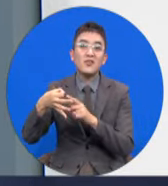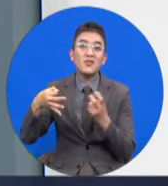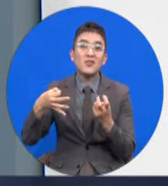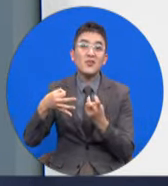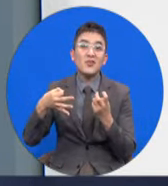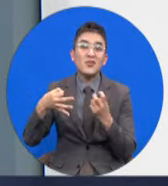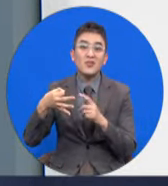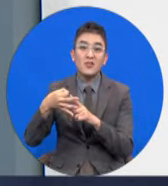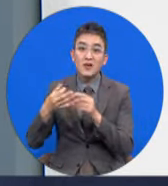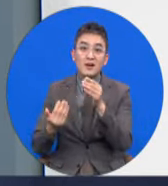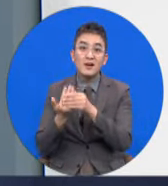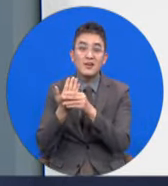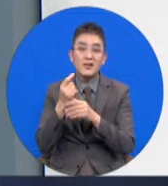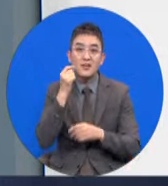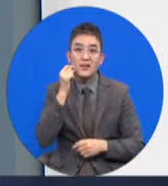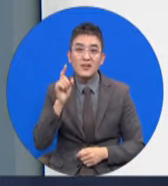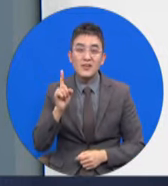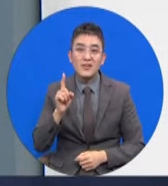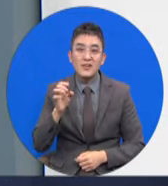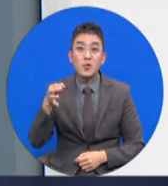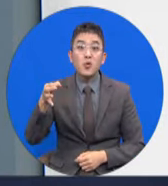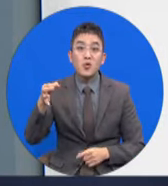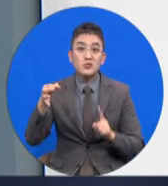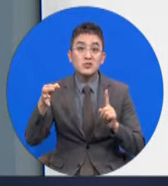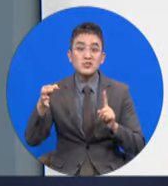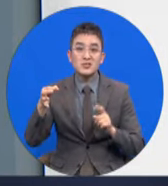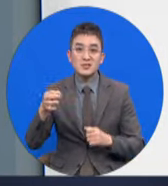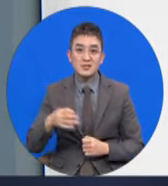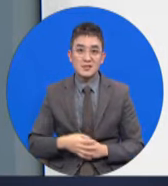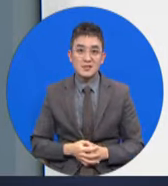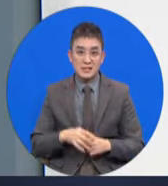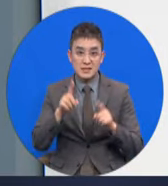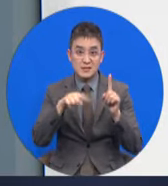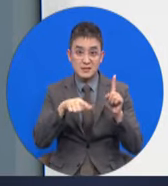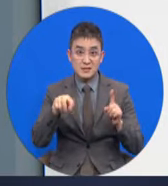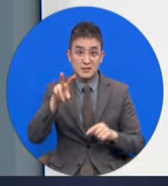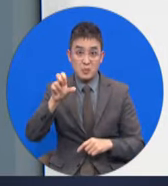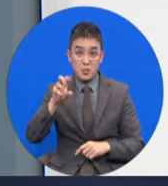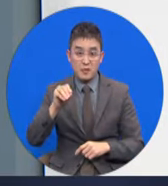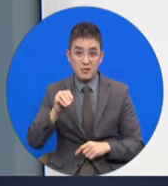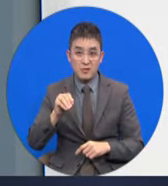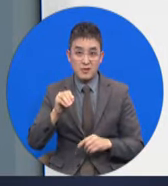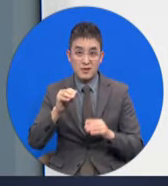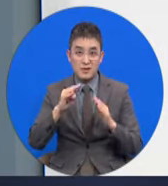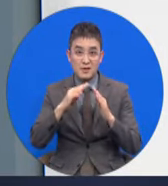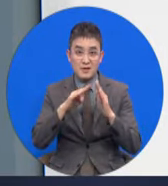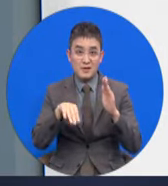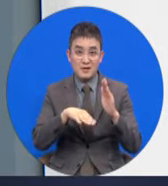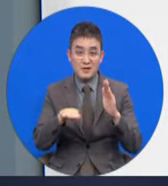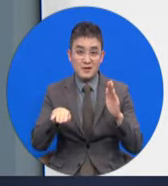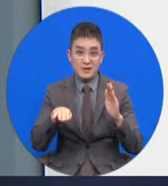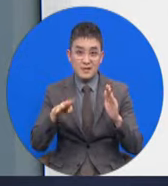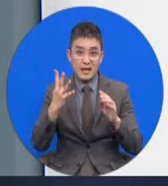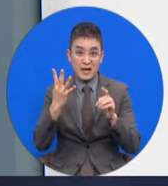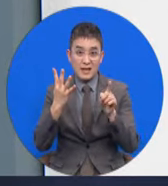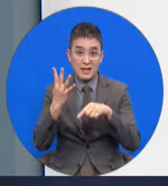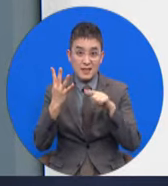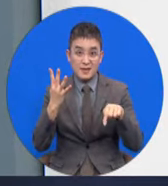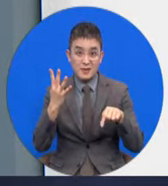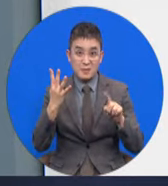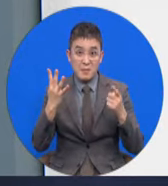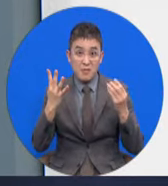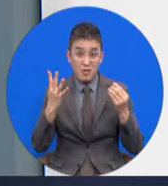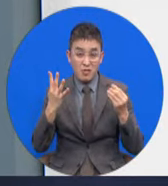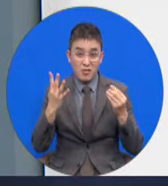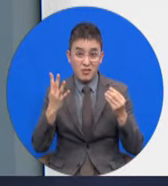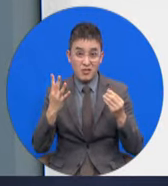돈 걱정이 되고요. 이재명 대표가 1인당 25만 원, 가구당 100만 원인데 가구당 100만 원 아니겠죠? 지금 뭐 1인 가구 워낙